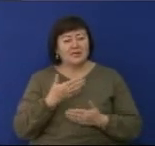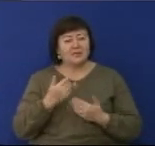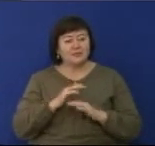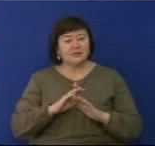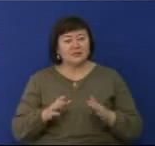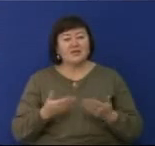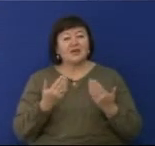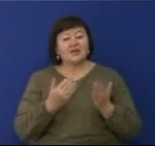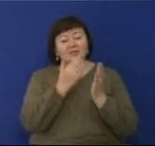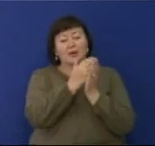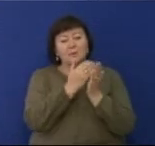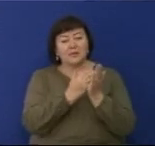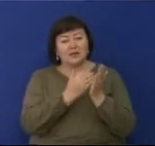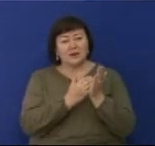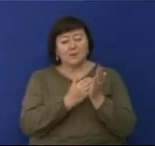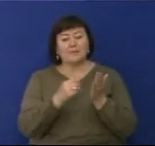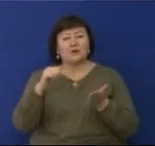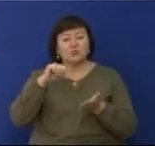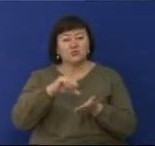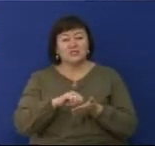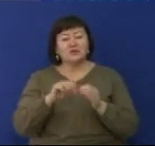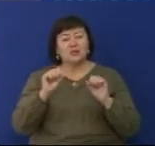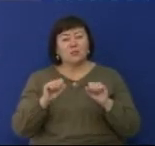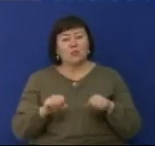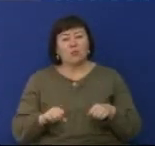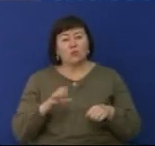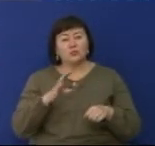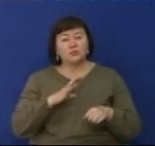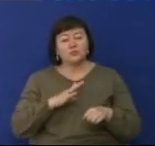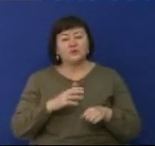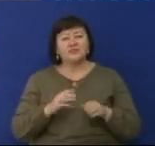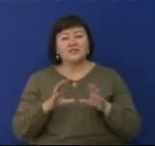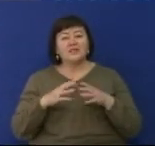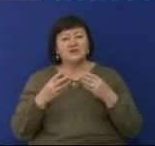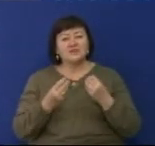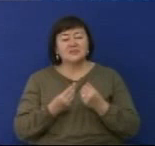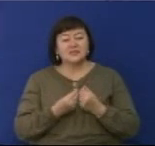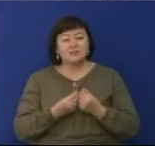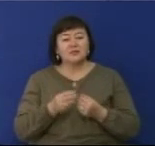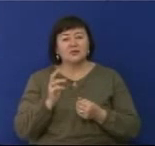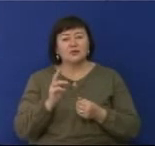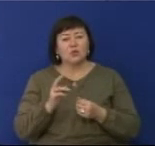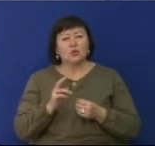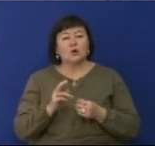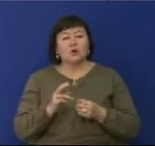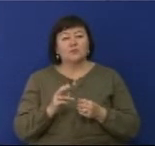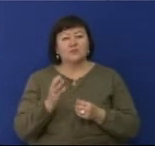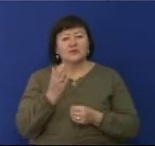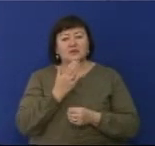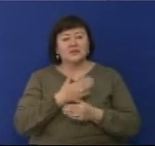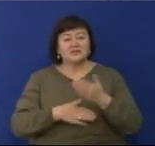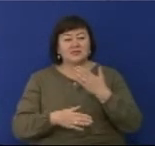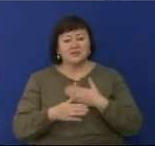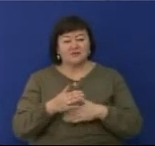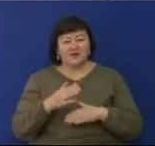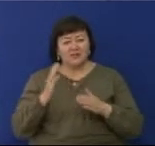направленной а программа участниками которые могут стать многодетные и неполные семьи и семьи воспитывающие детей-инвалидов займа для этой категории лиц